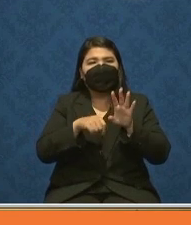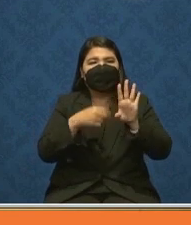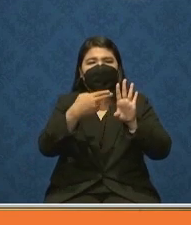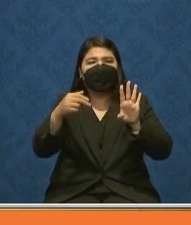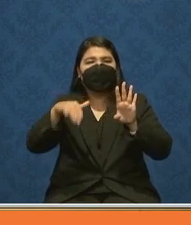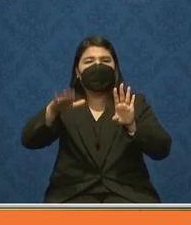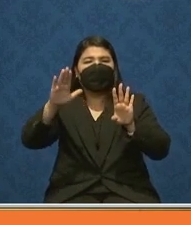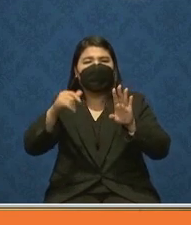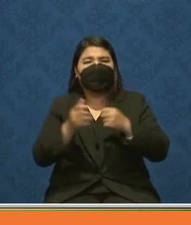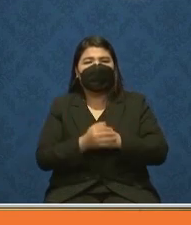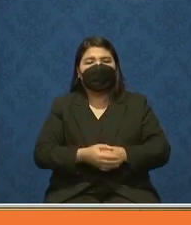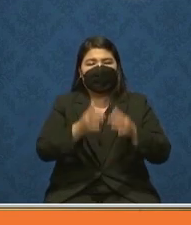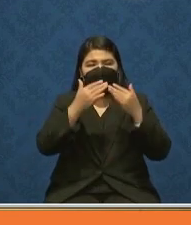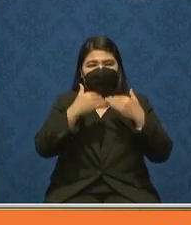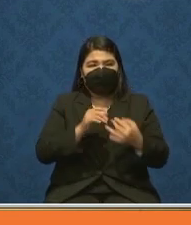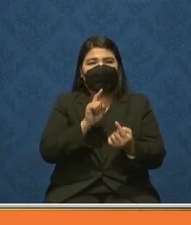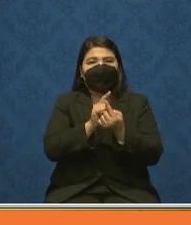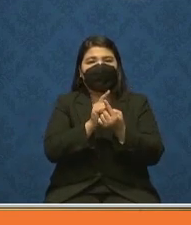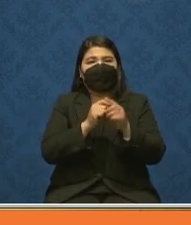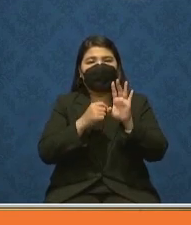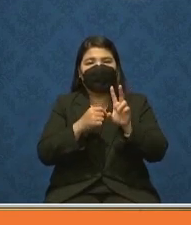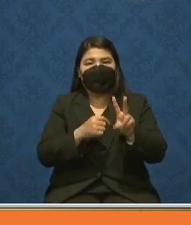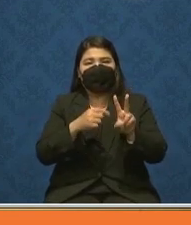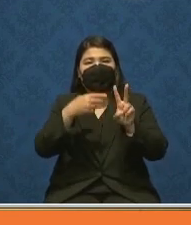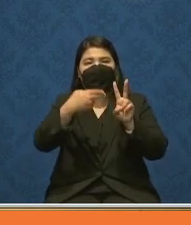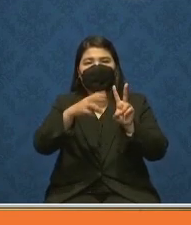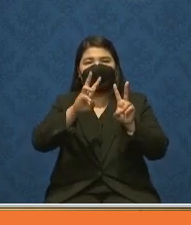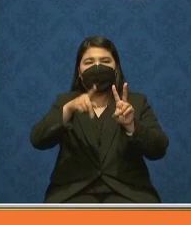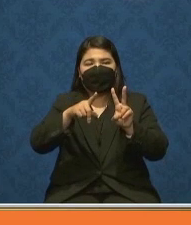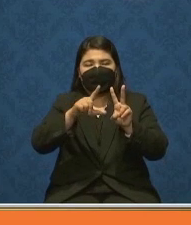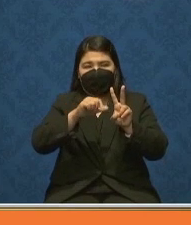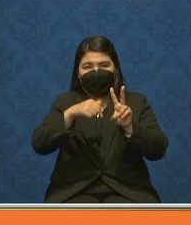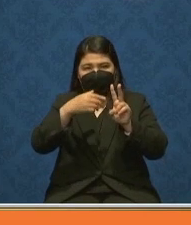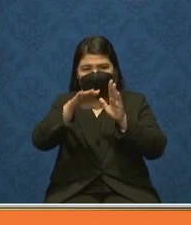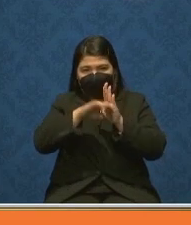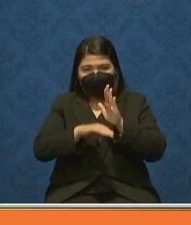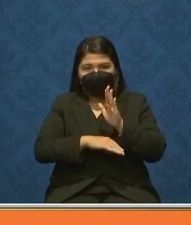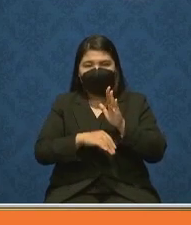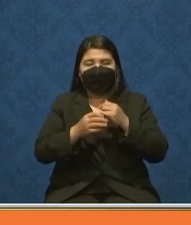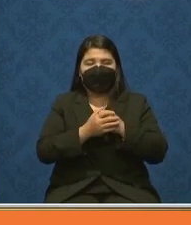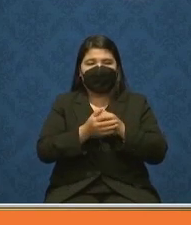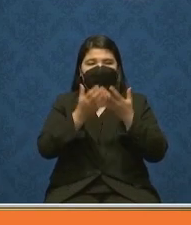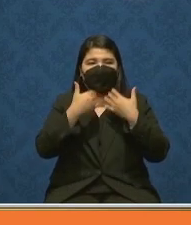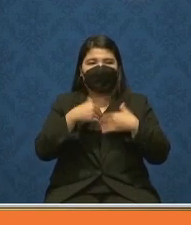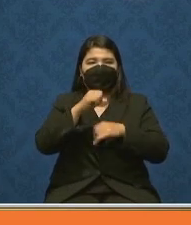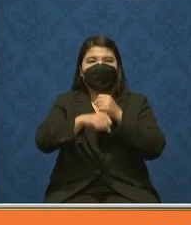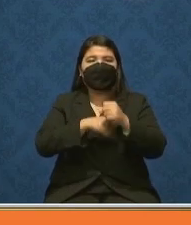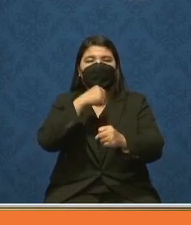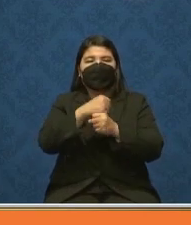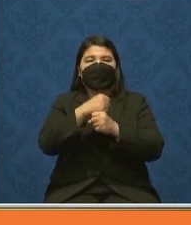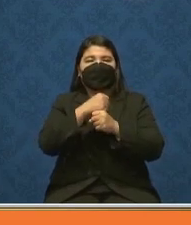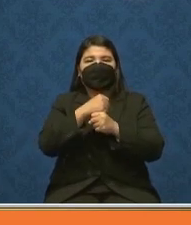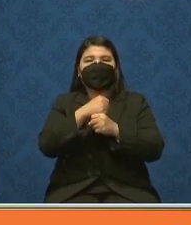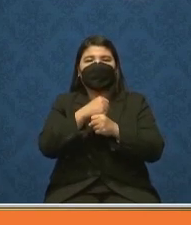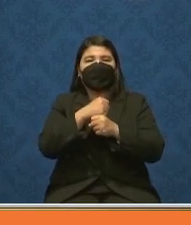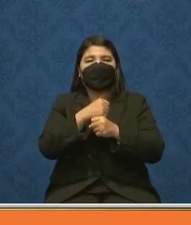ก็จะเจอ 26,000 รายการนะครับที่งบประมาณนี้มูลค่าต่ำกว่า10ล้านบาทครับแล้วก็ยังเป็นอีกปีนึงครับที่งบประม